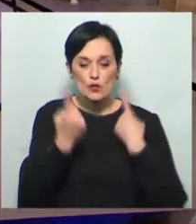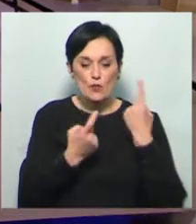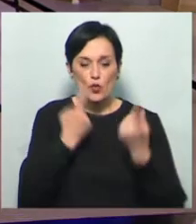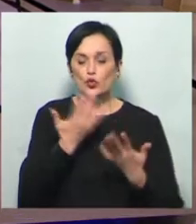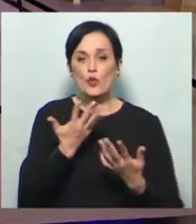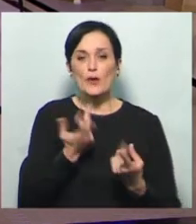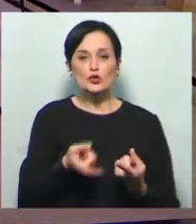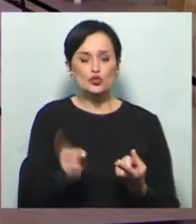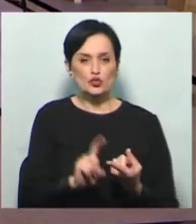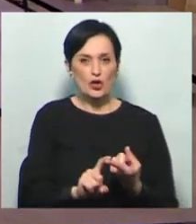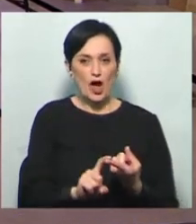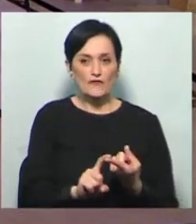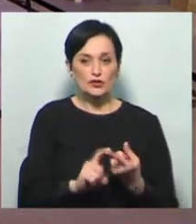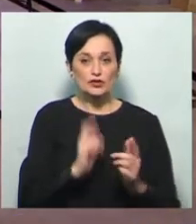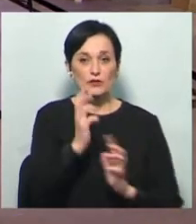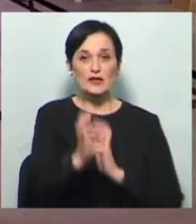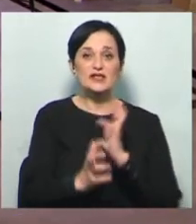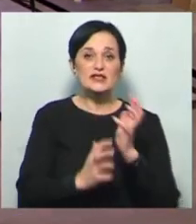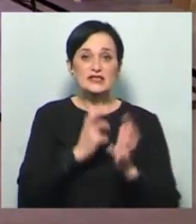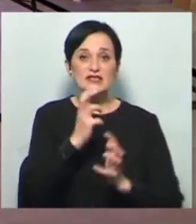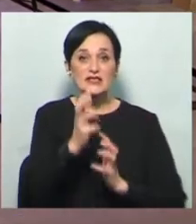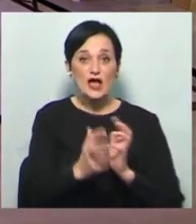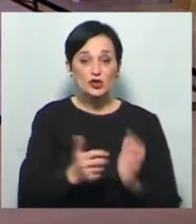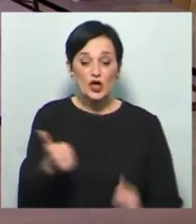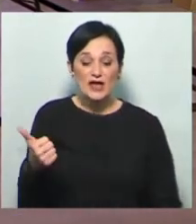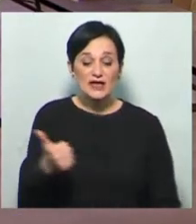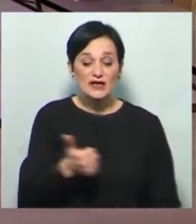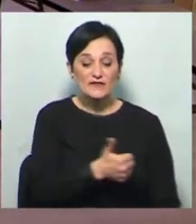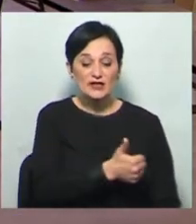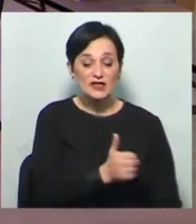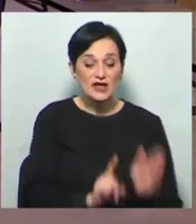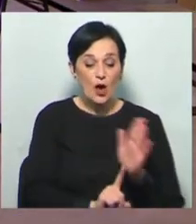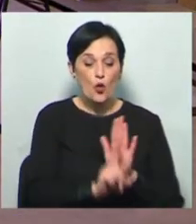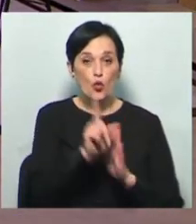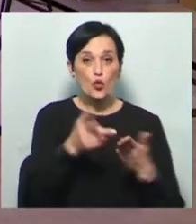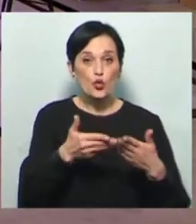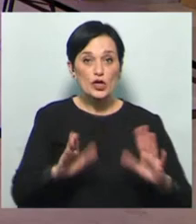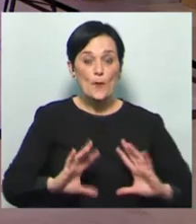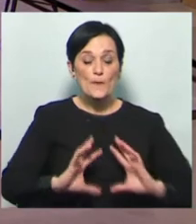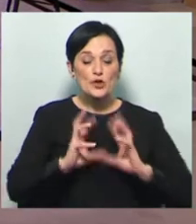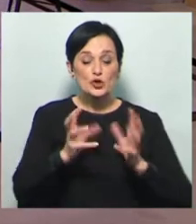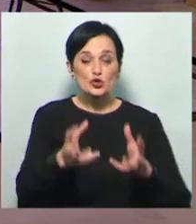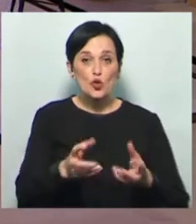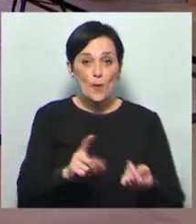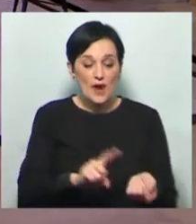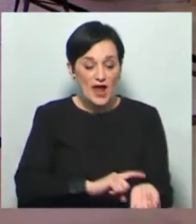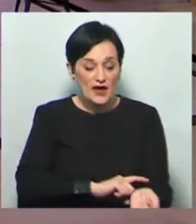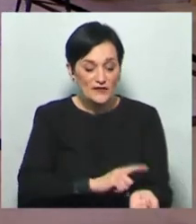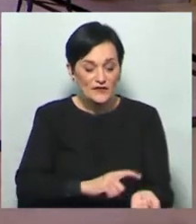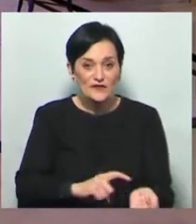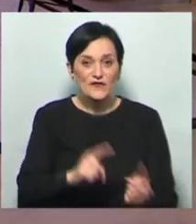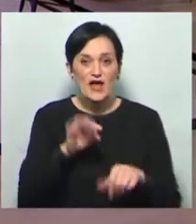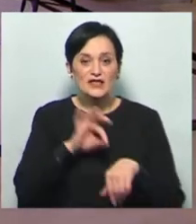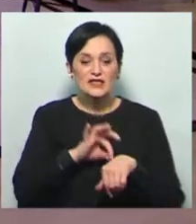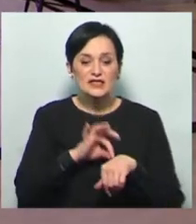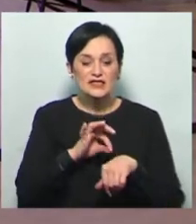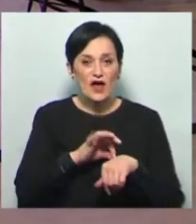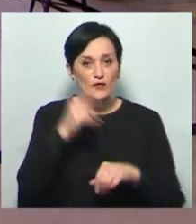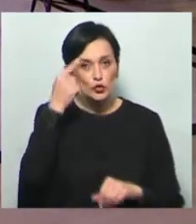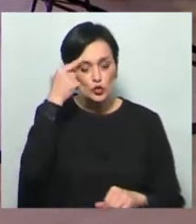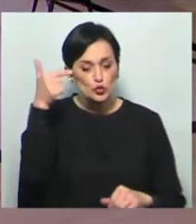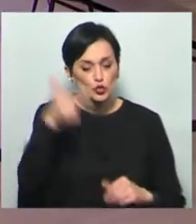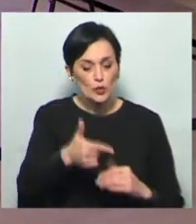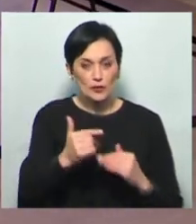რომელიც უკავშირდება საერთაშორისო კვირეულის გახსნას სოფლიოში ვენების დაავადებების